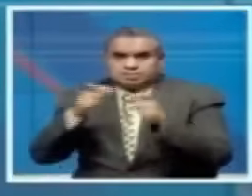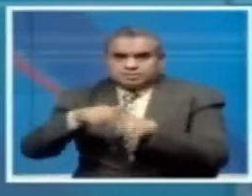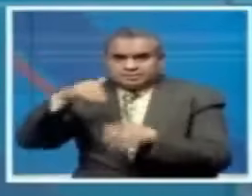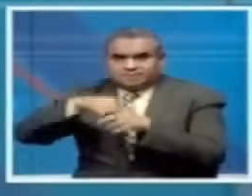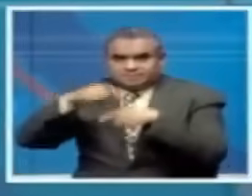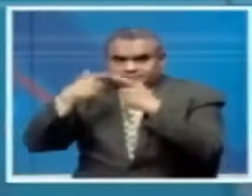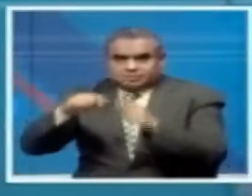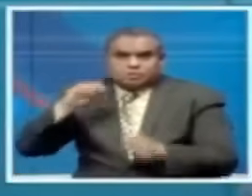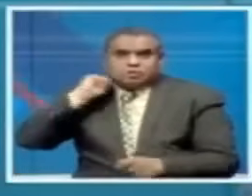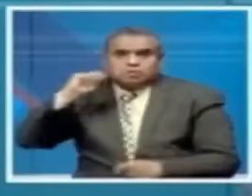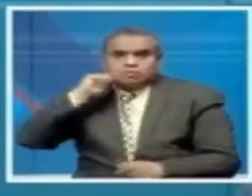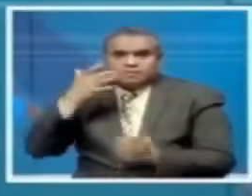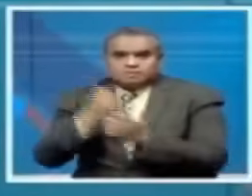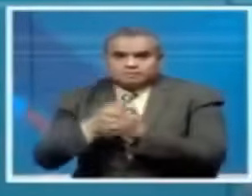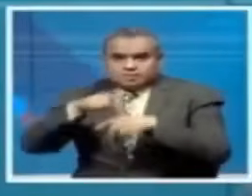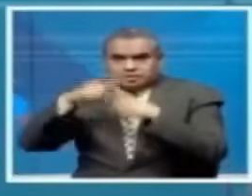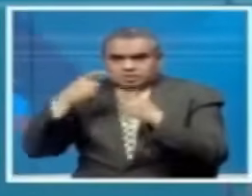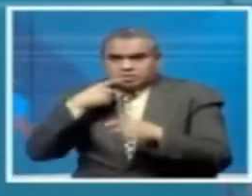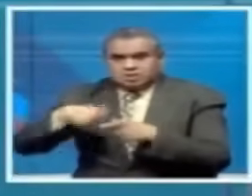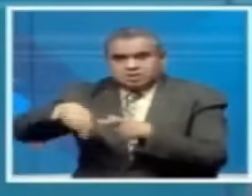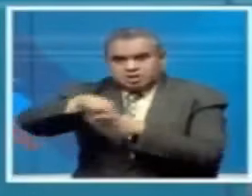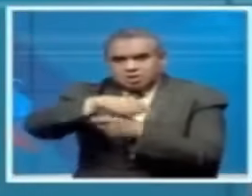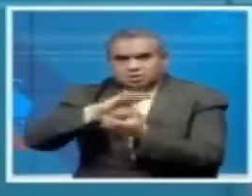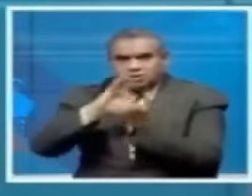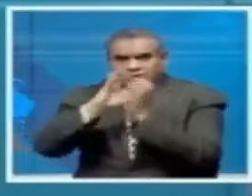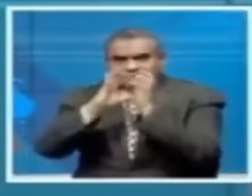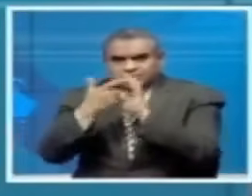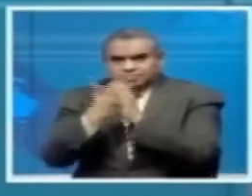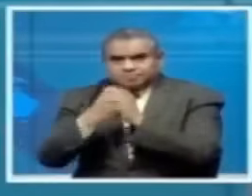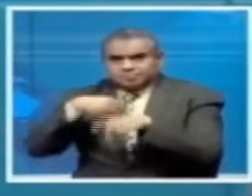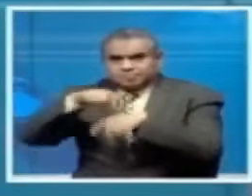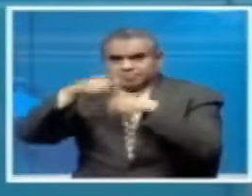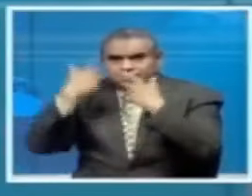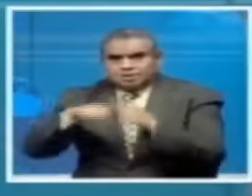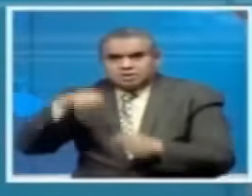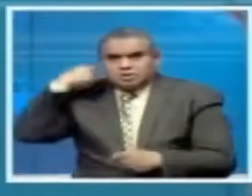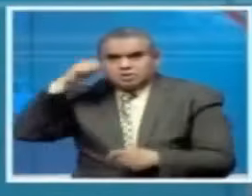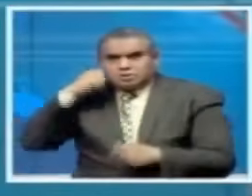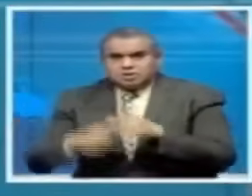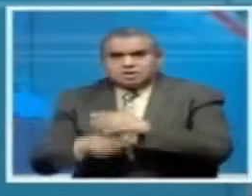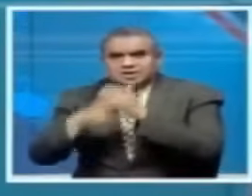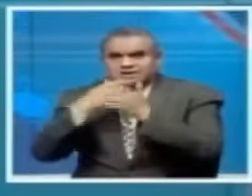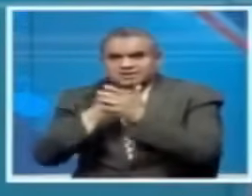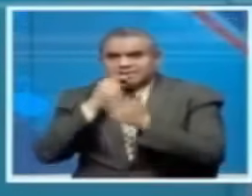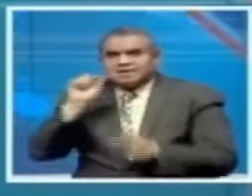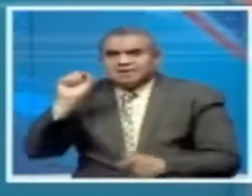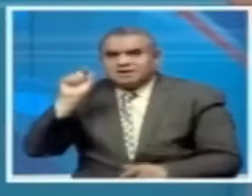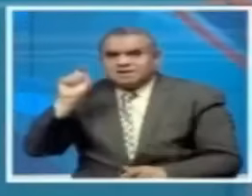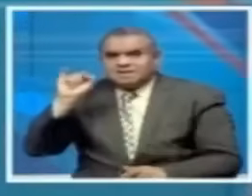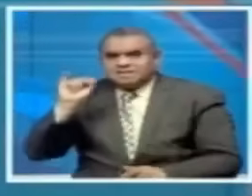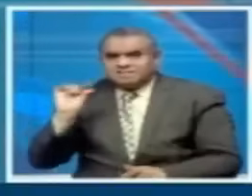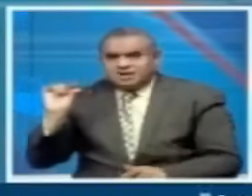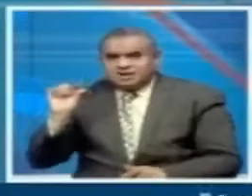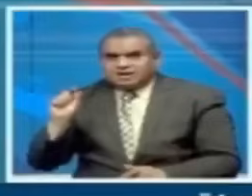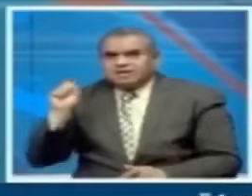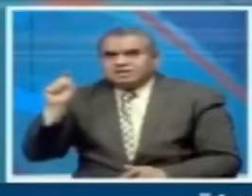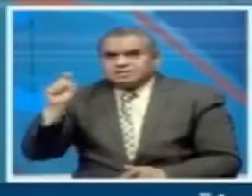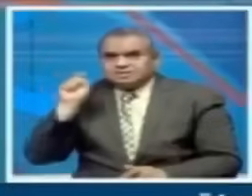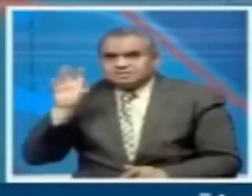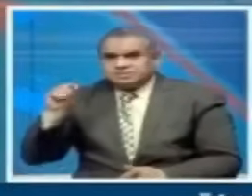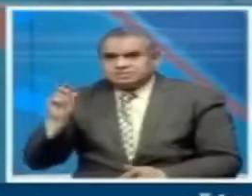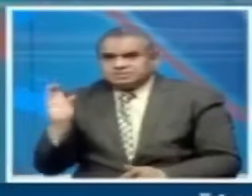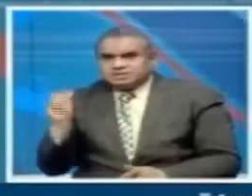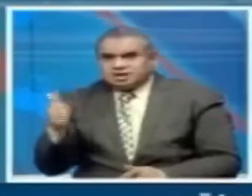في عدد من محافظات الجمهورية والقطاعات الجغرافية المختلفة، عقد المرشح الرئاسي فريد زهران مؤتمرا